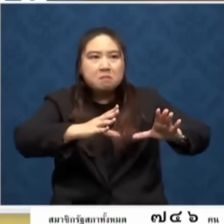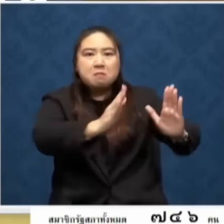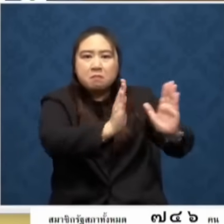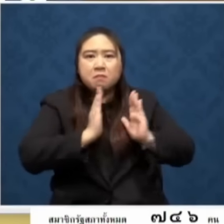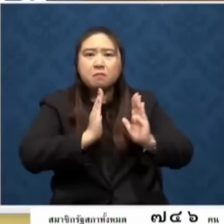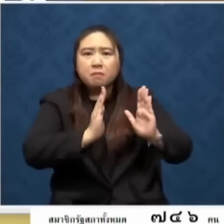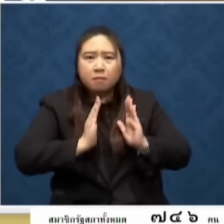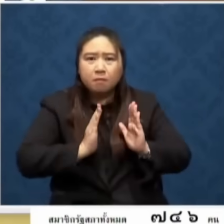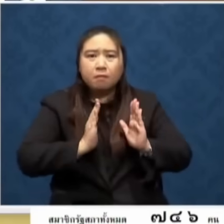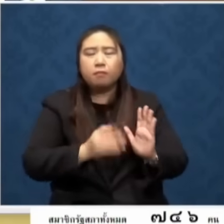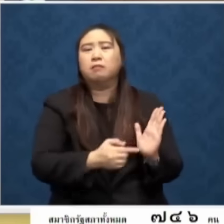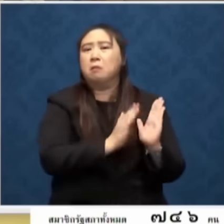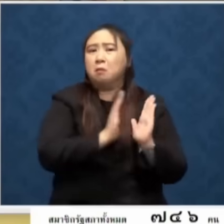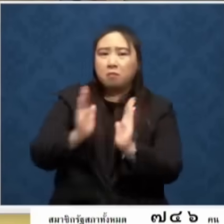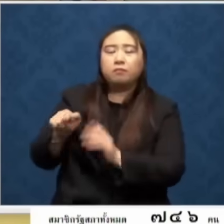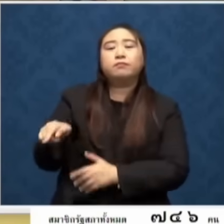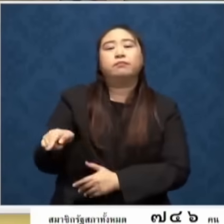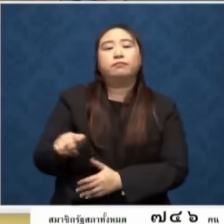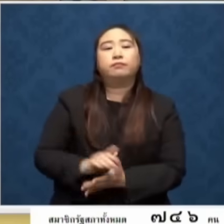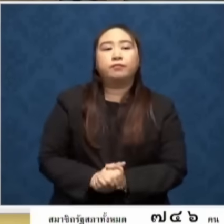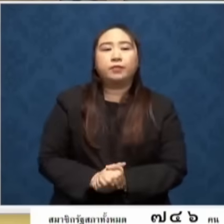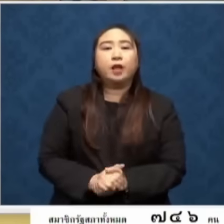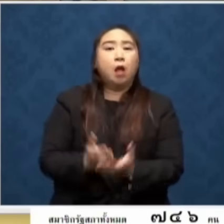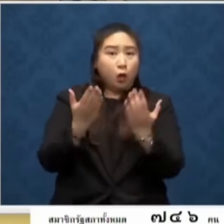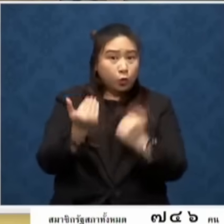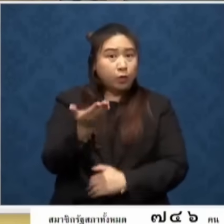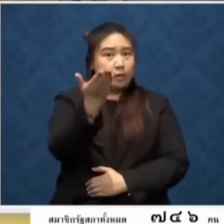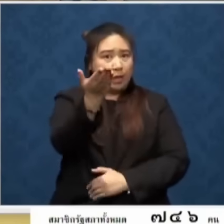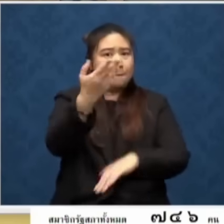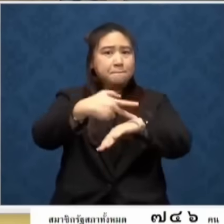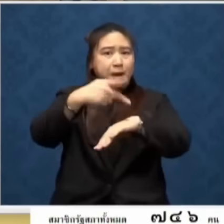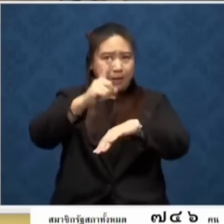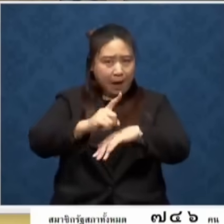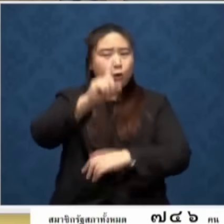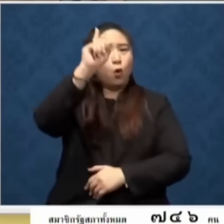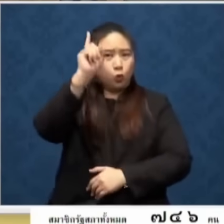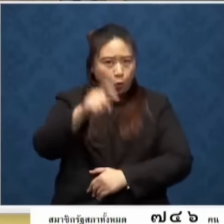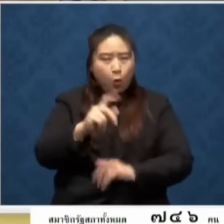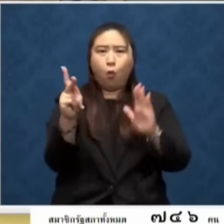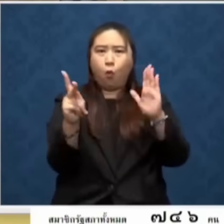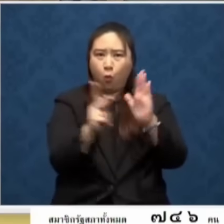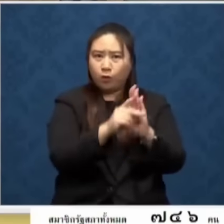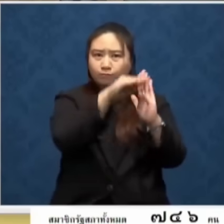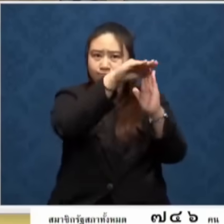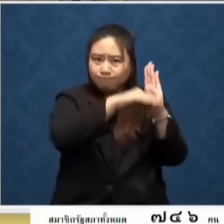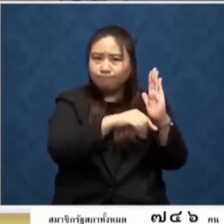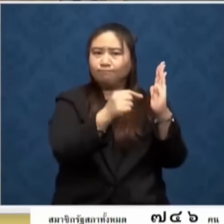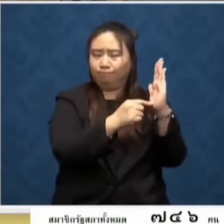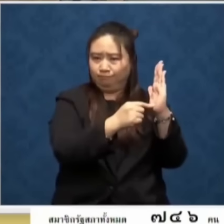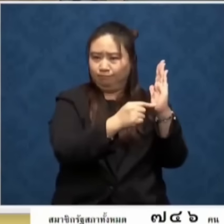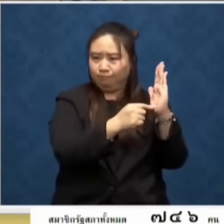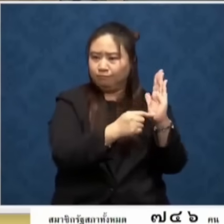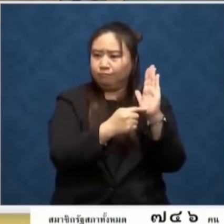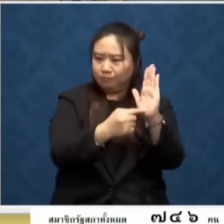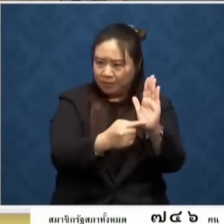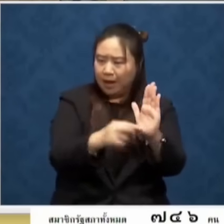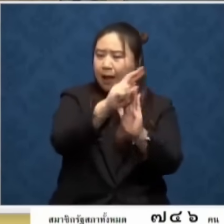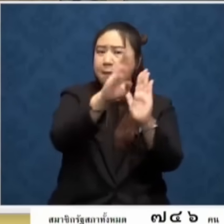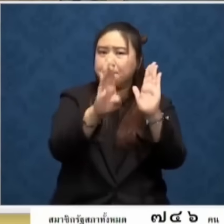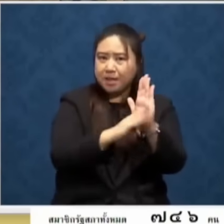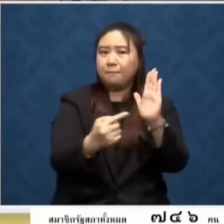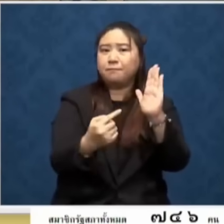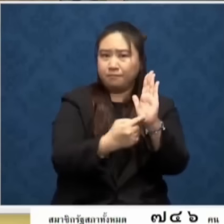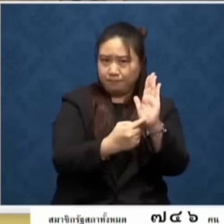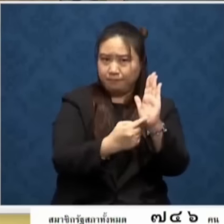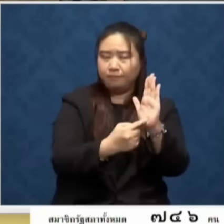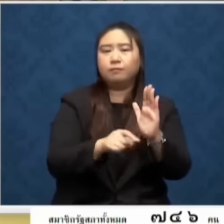ากนี้ไปเพราะหน้าที่ที่ดีสุดของท่านประธานครับท่านต้องใช้ข้อบังคับเพื่อสร้างกฎระเบียบวินัยระเบียบของการ